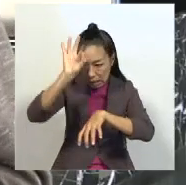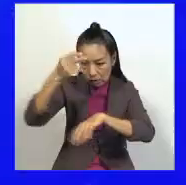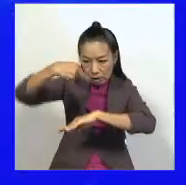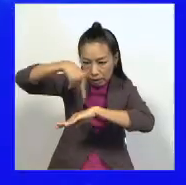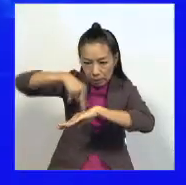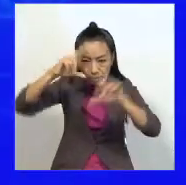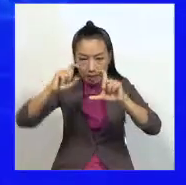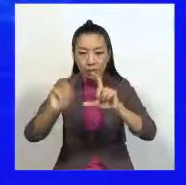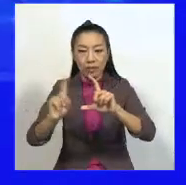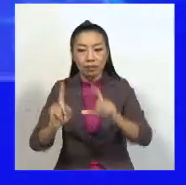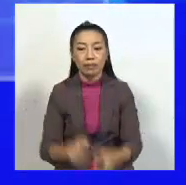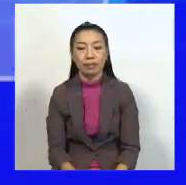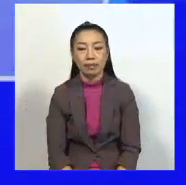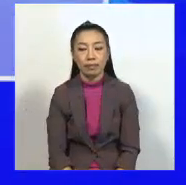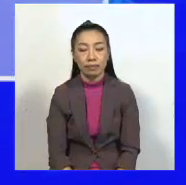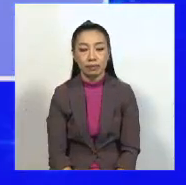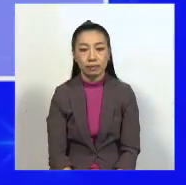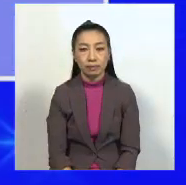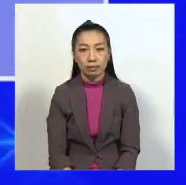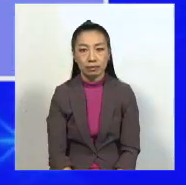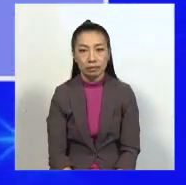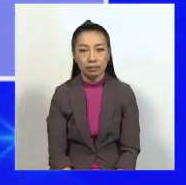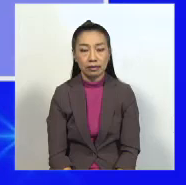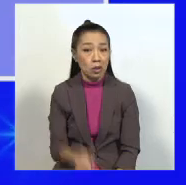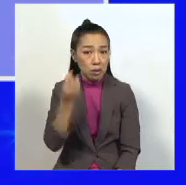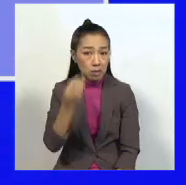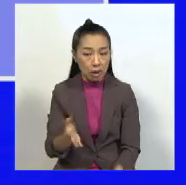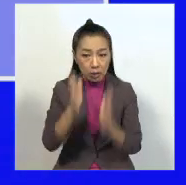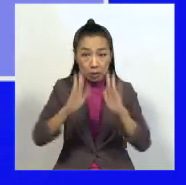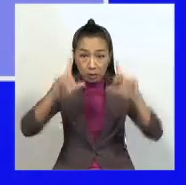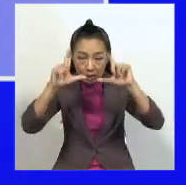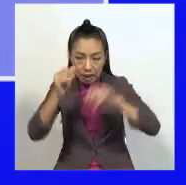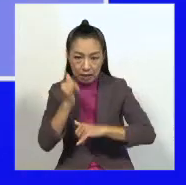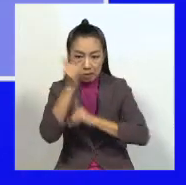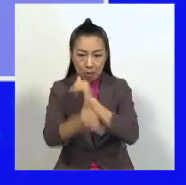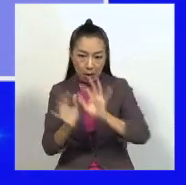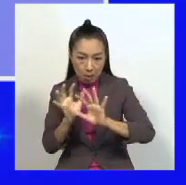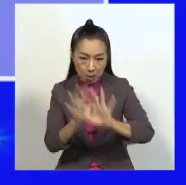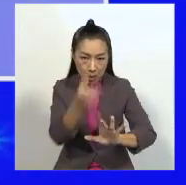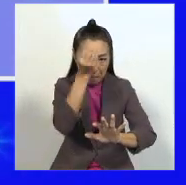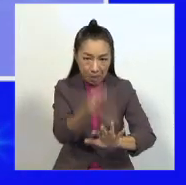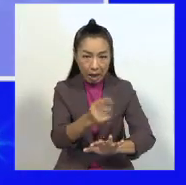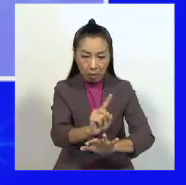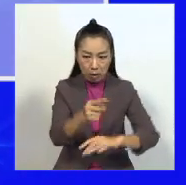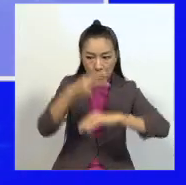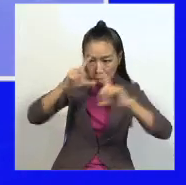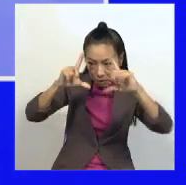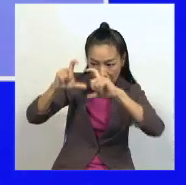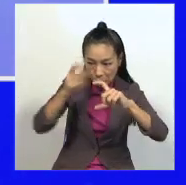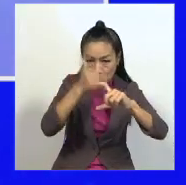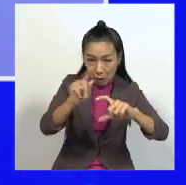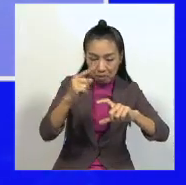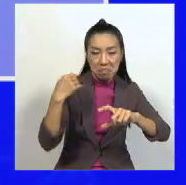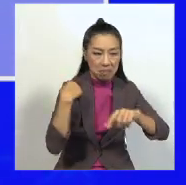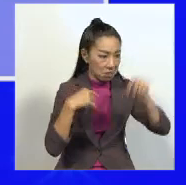าย สำหรับจุดถ่ายภาพที่ได้รับความนิยมจากเหล่าช่างภาพตลอดเส้นทางการเสด็จพระราชดำเนินมีหลายจุดส